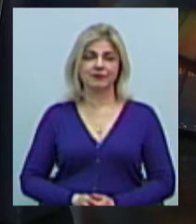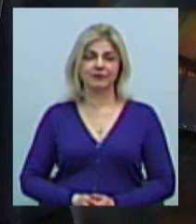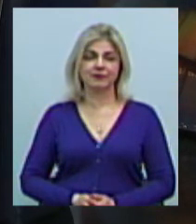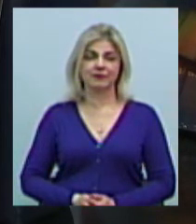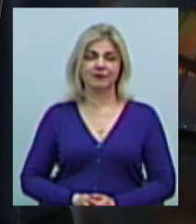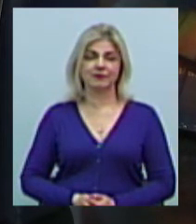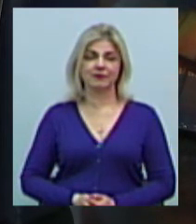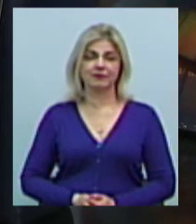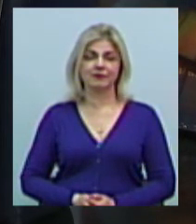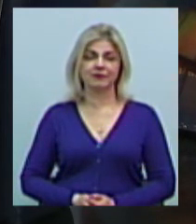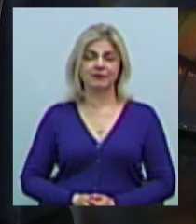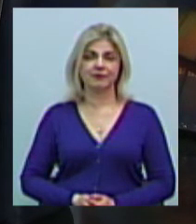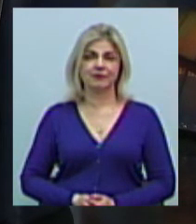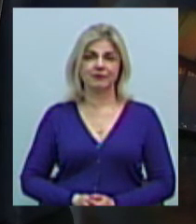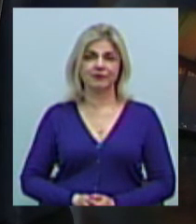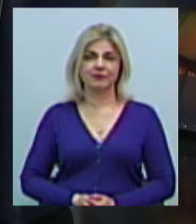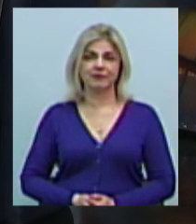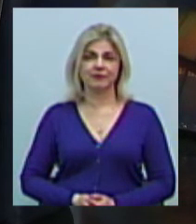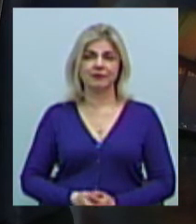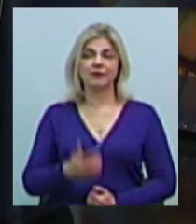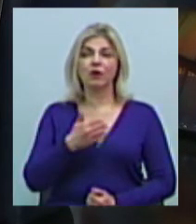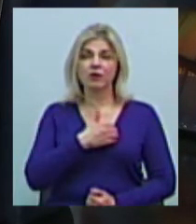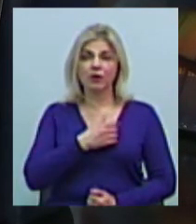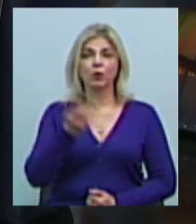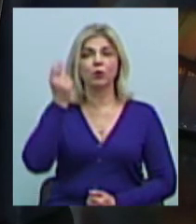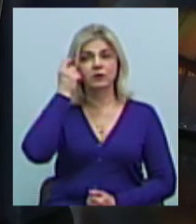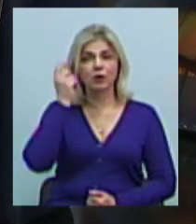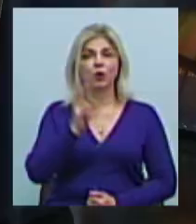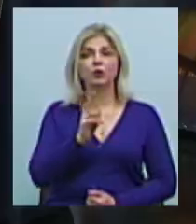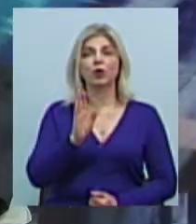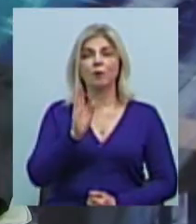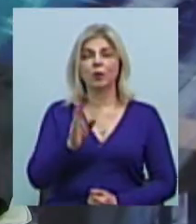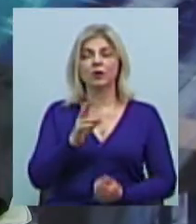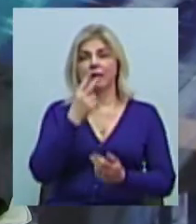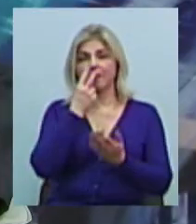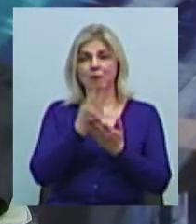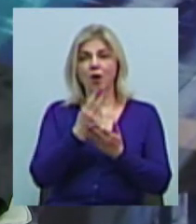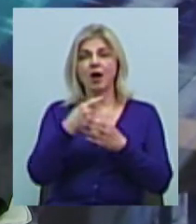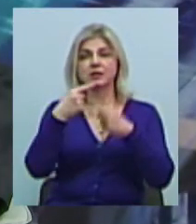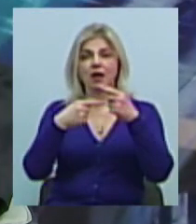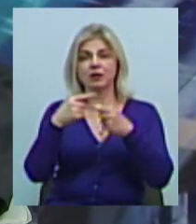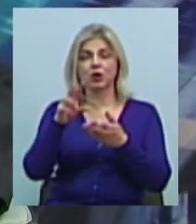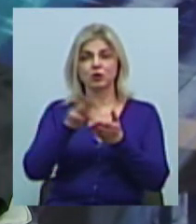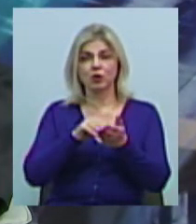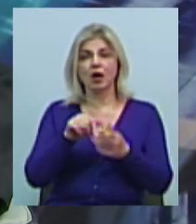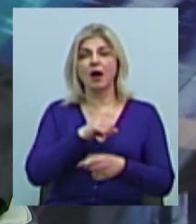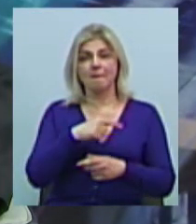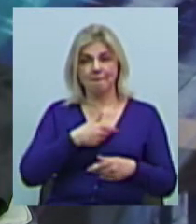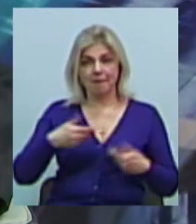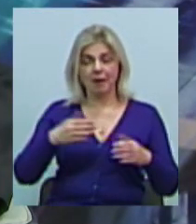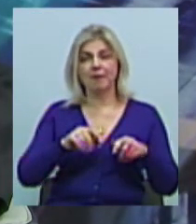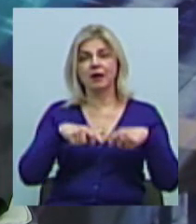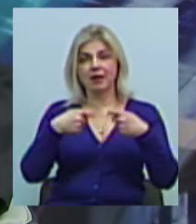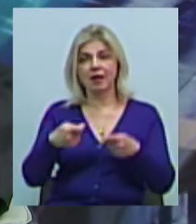Це я? Значить, я би хотіла узнати, хто буде знімати показання з счетчиків? Ми передавати? Или